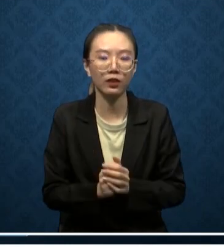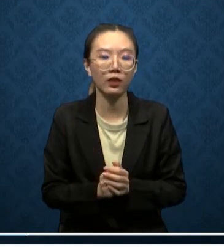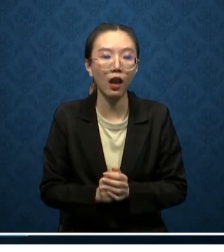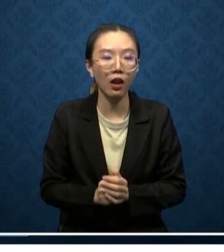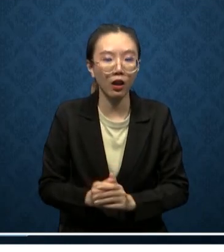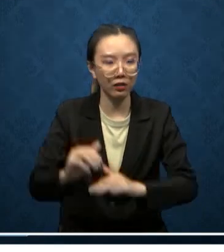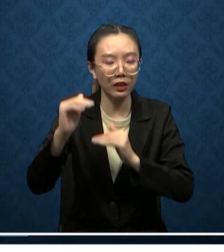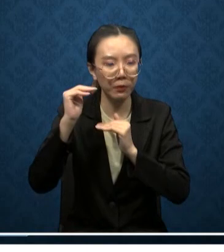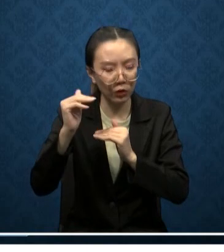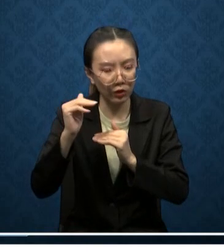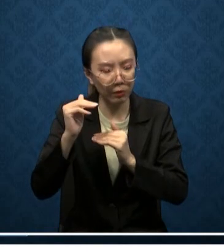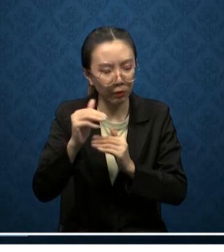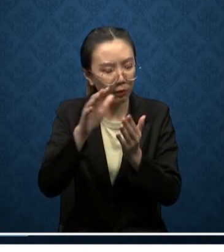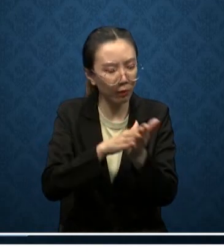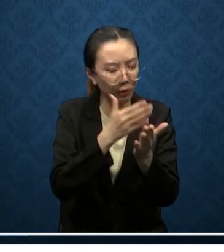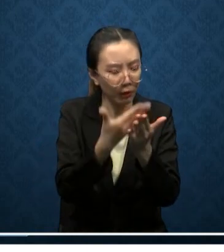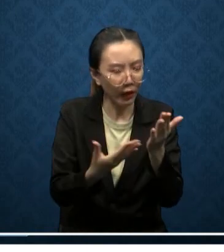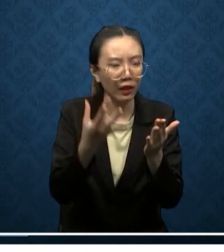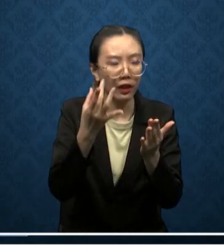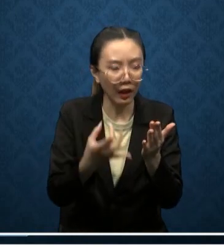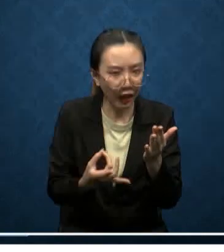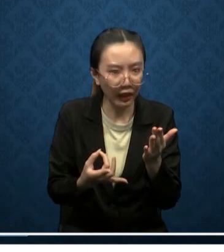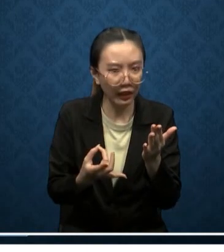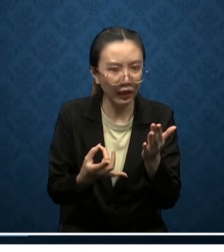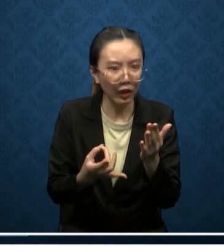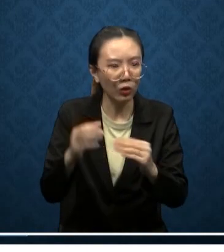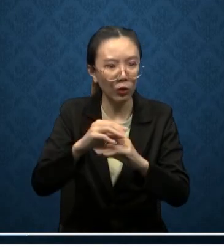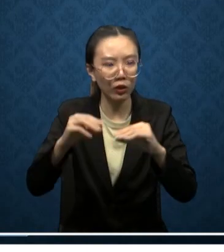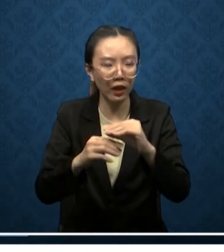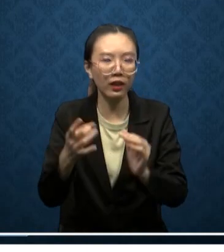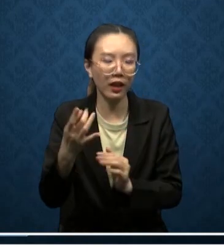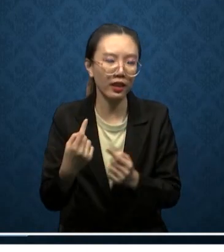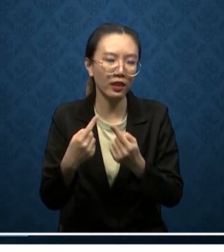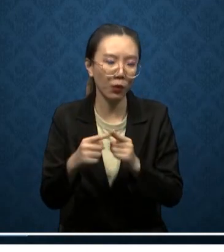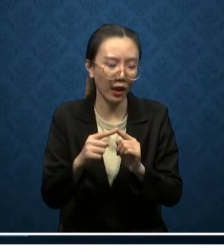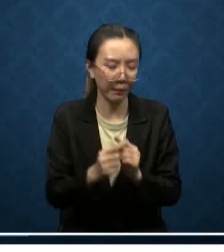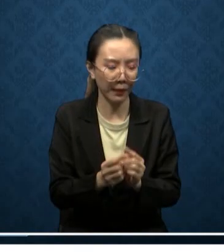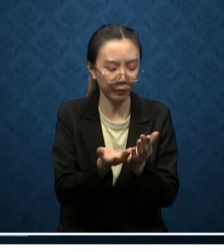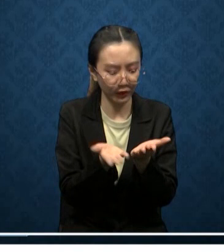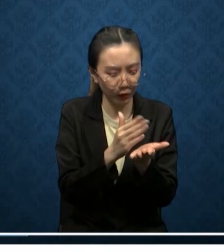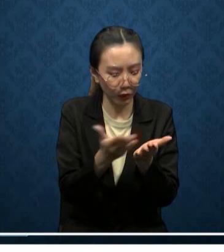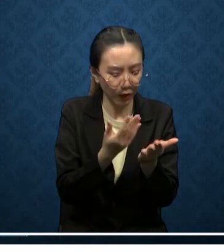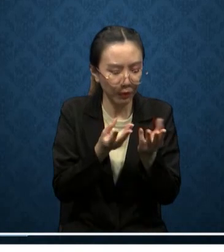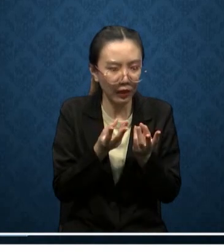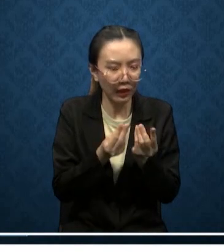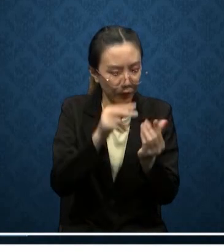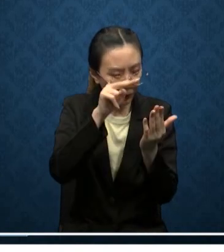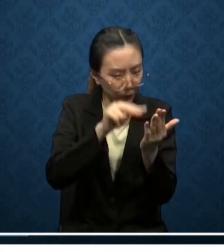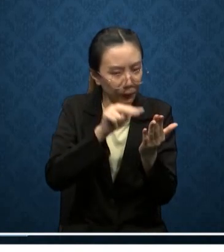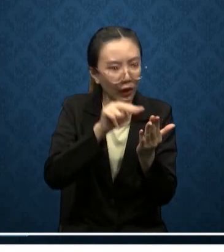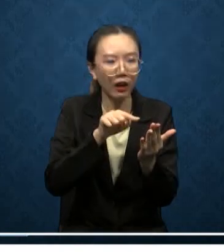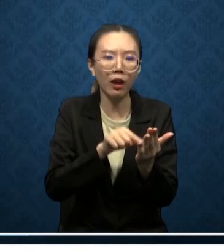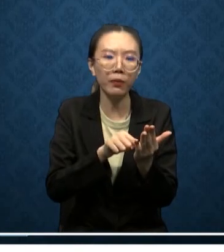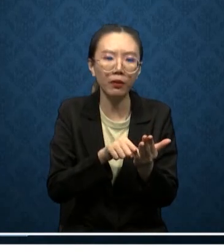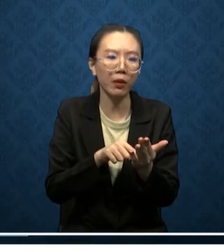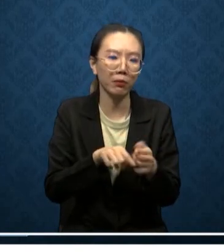โครงการนี้อยู่ภายใต้แผนยุสาชาติระบบเนี่ยยเป็นส่วนหนึ่งของการขับเคลื่อนแต่ผมไปดูในรายละเอียดโครงการเป็นแค่การศึกษาหาความเหมาะสมเบื้อง